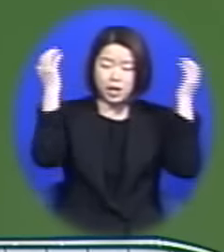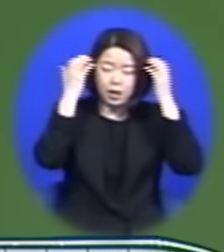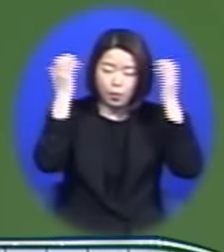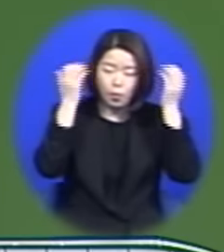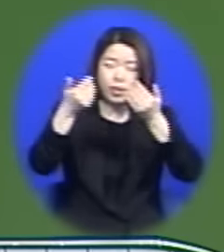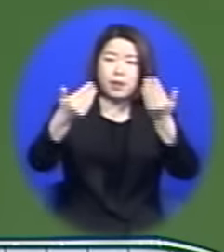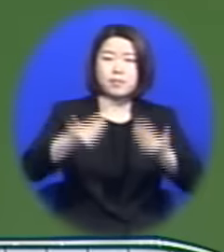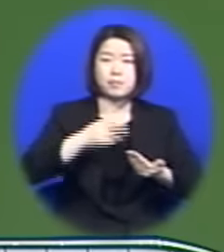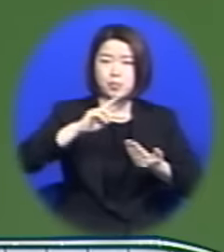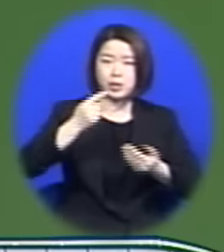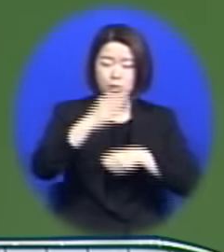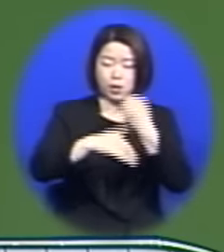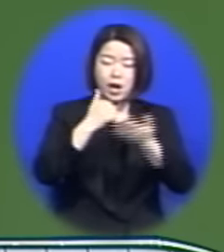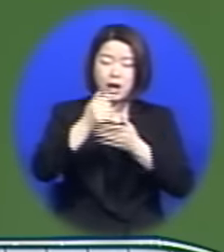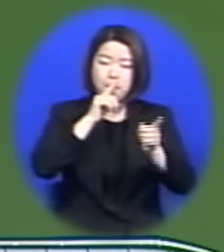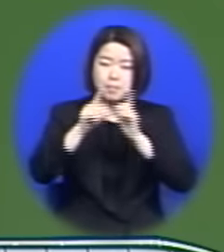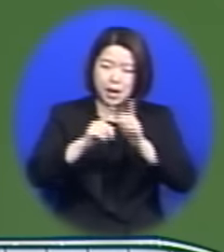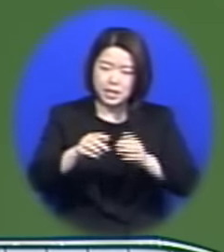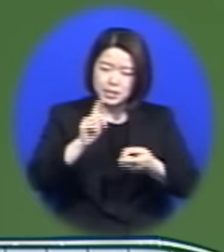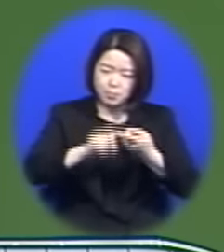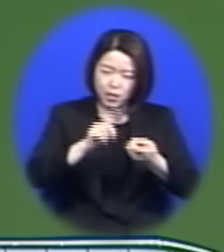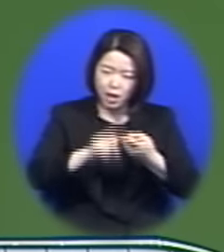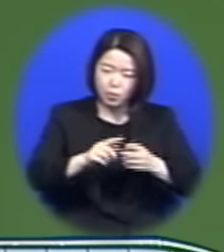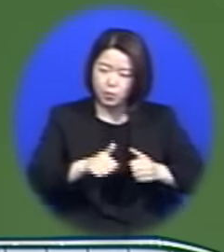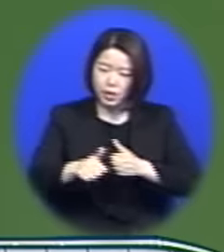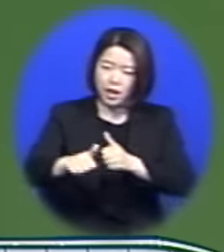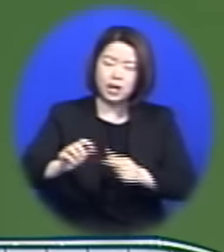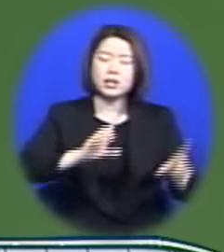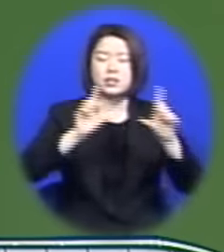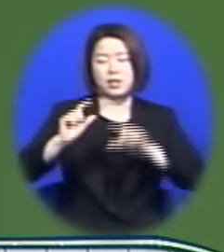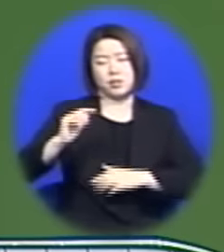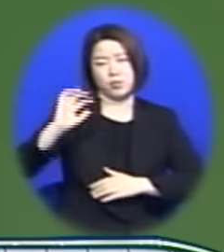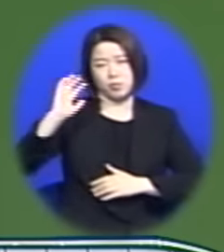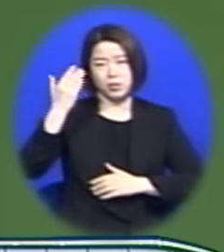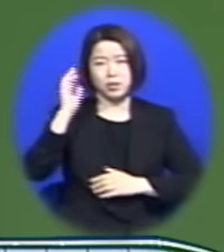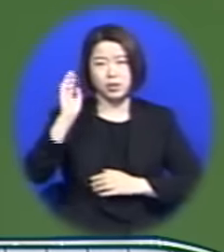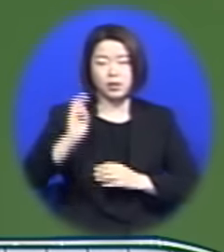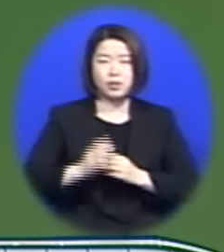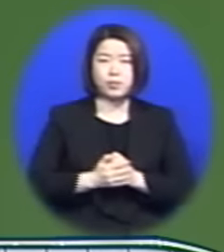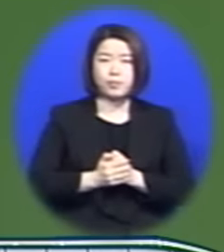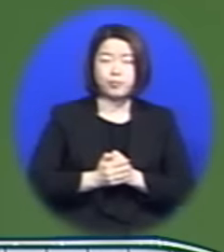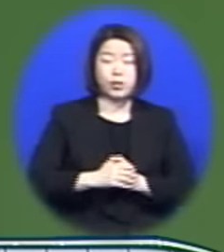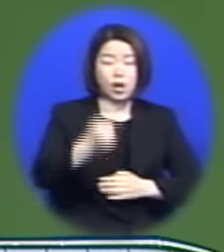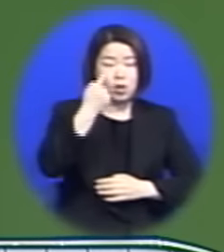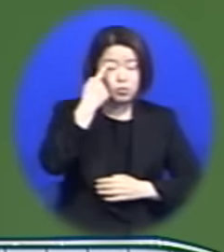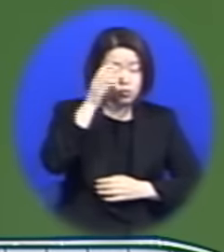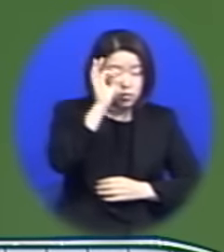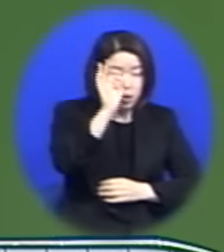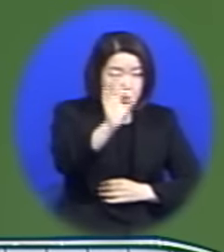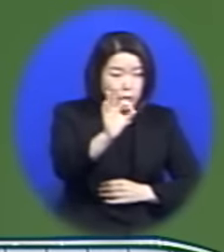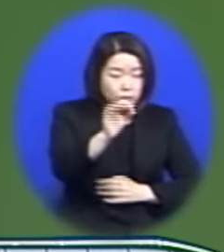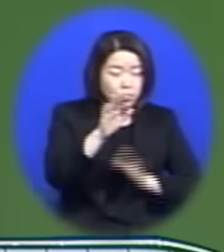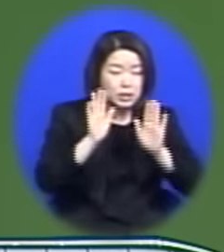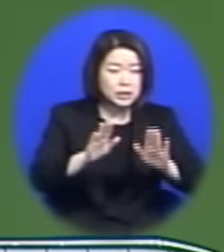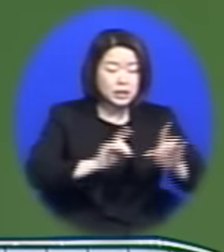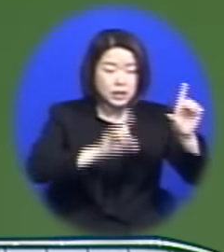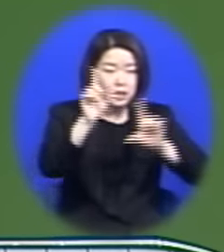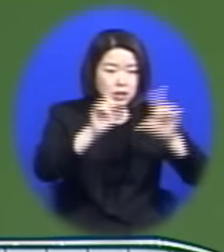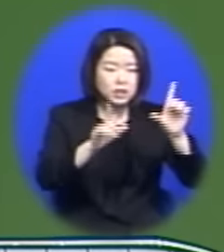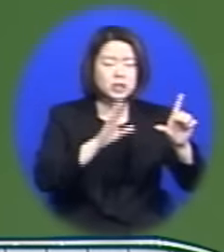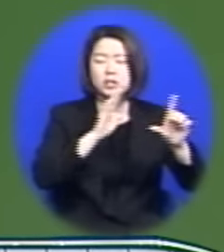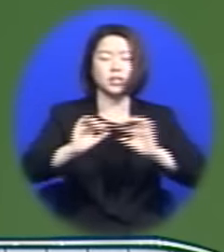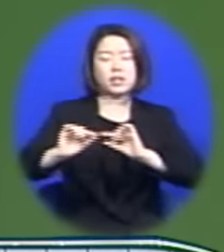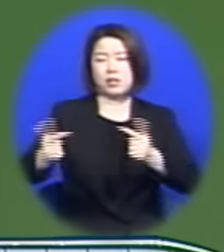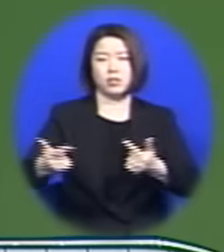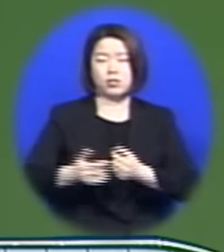하나님 말씀대로 살게 되는 것입니다 여러분 눈에 보이는 것이 현실이 진짜 현실이